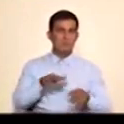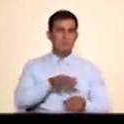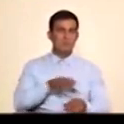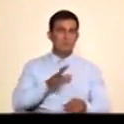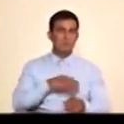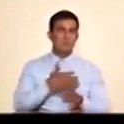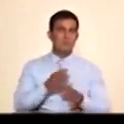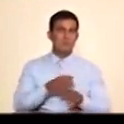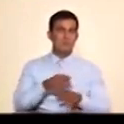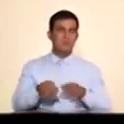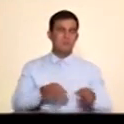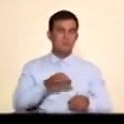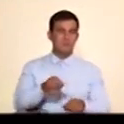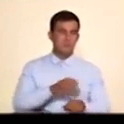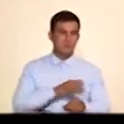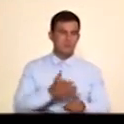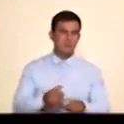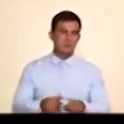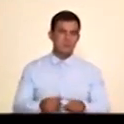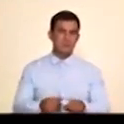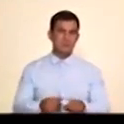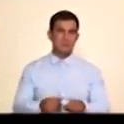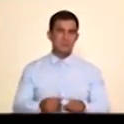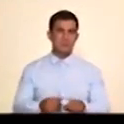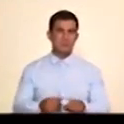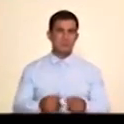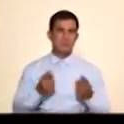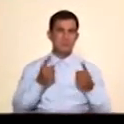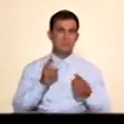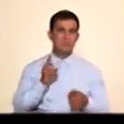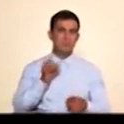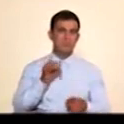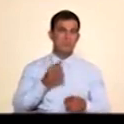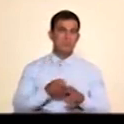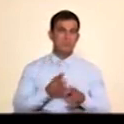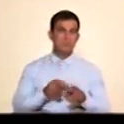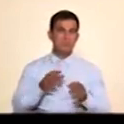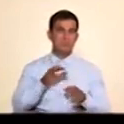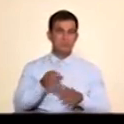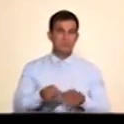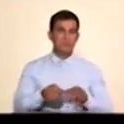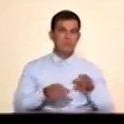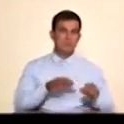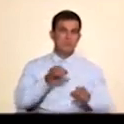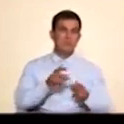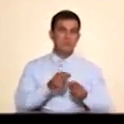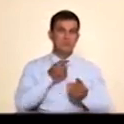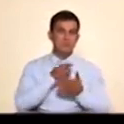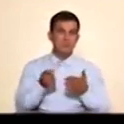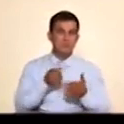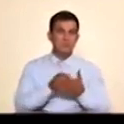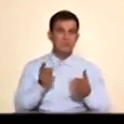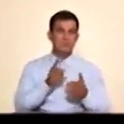olishga muvaffaq bo'ldi Büyük Karl qo'shini. Va keyingi navbatda esa